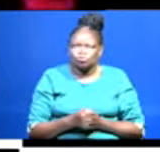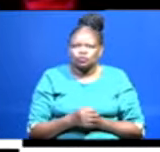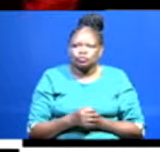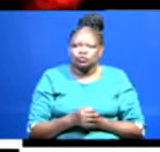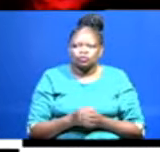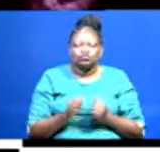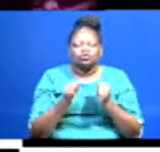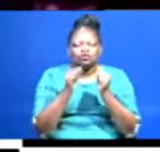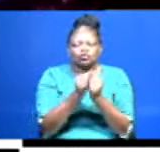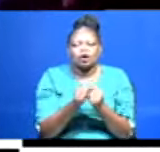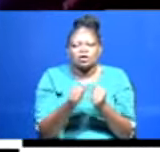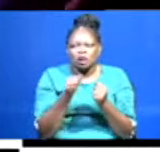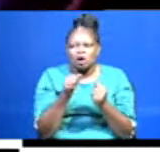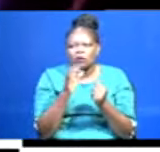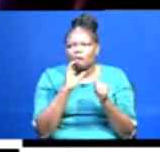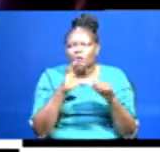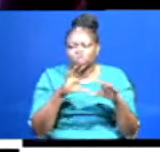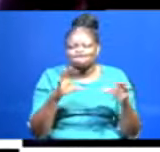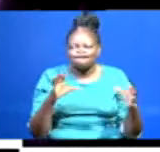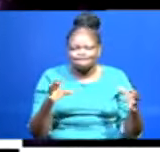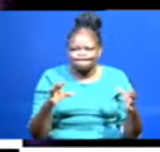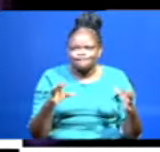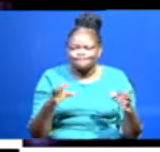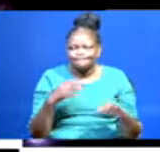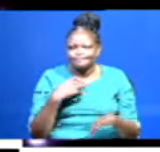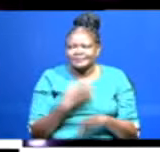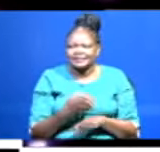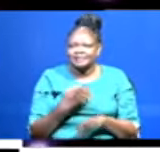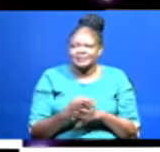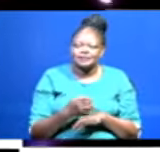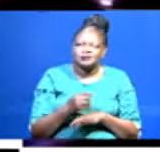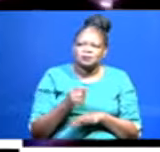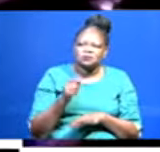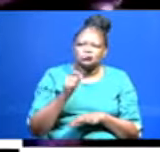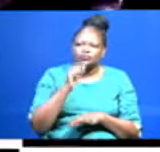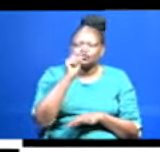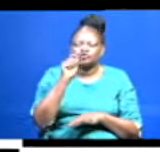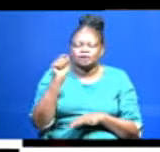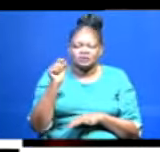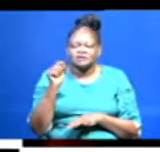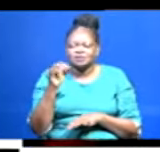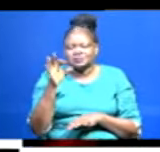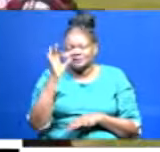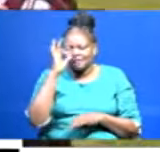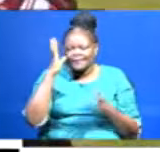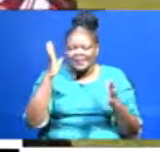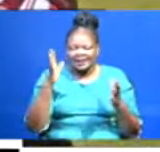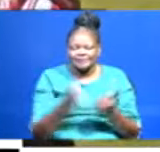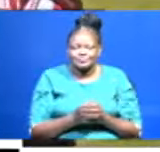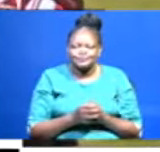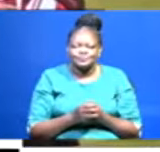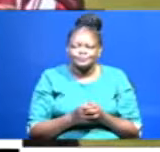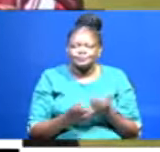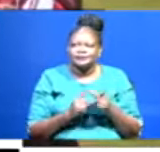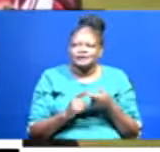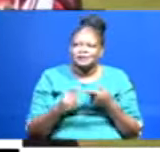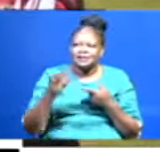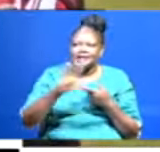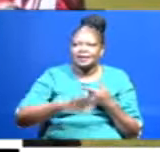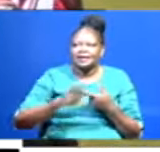bahari ya mawe, chokaa, mapango na shimo kubwa. Eneo hilo lenye mandhari